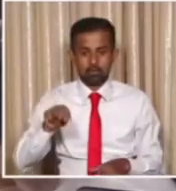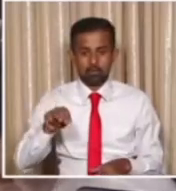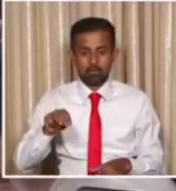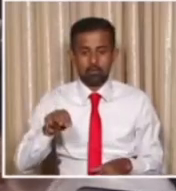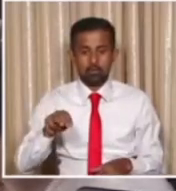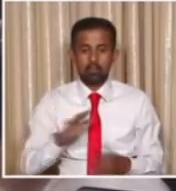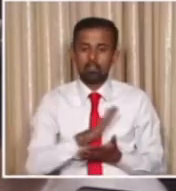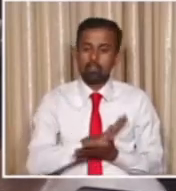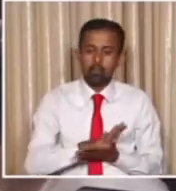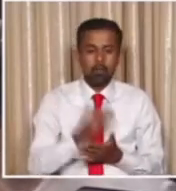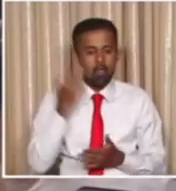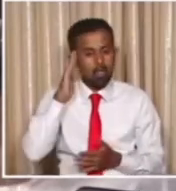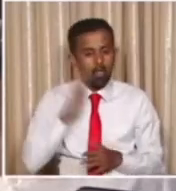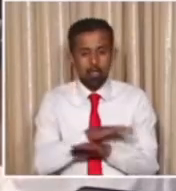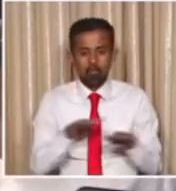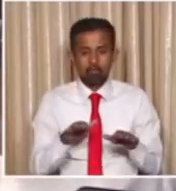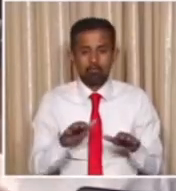ඇති සාමාන්‍ය ඇඳන් සංඛ්‍යාව